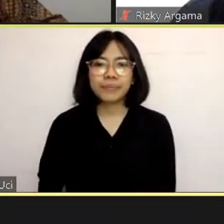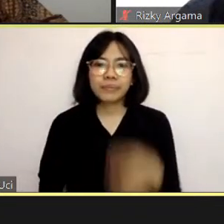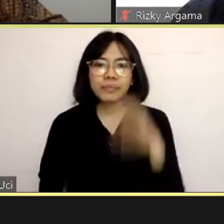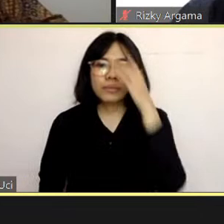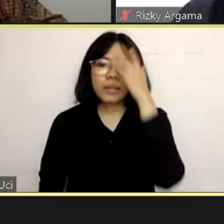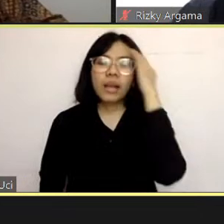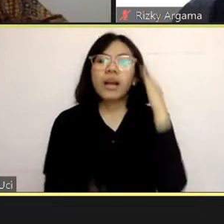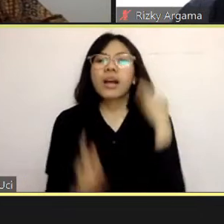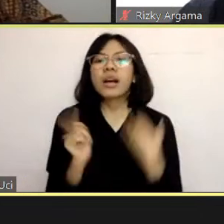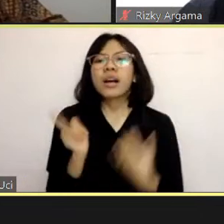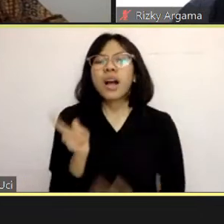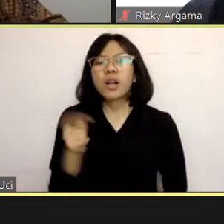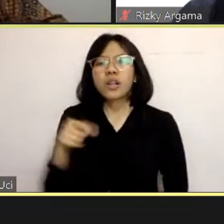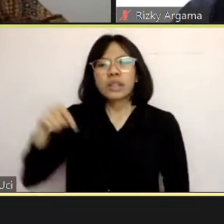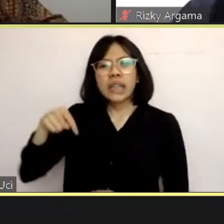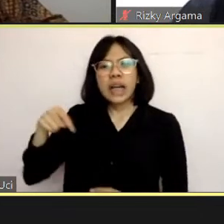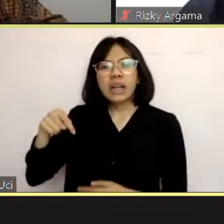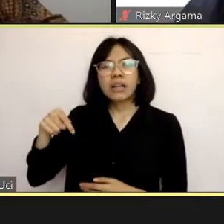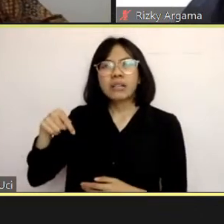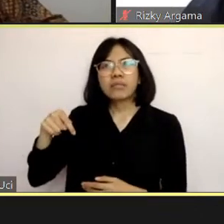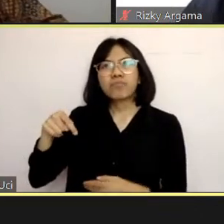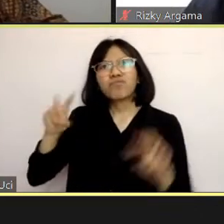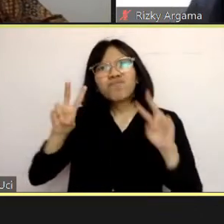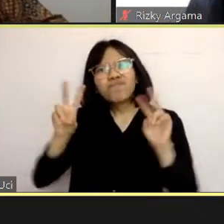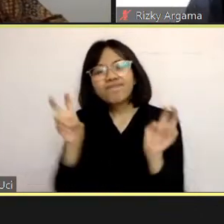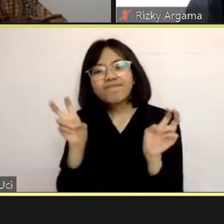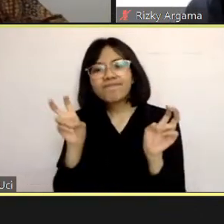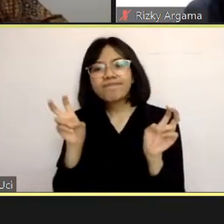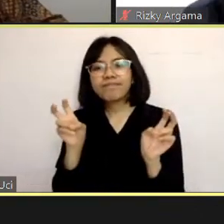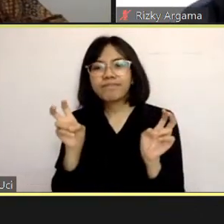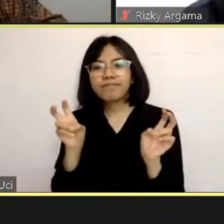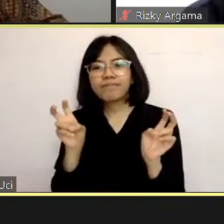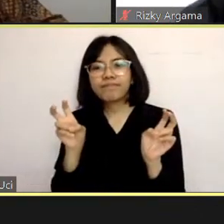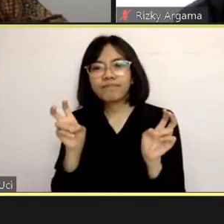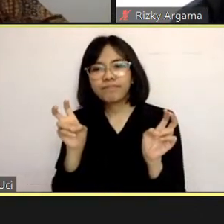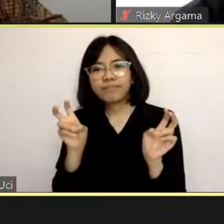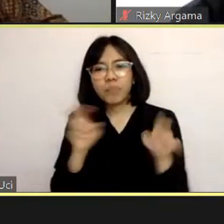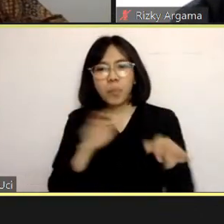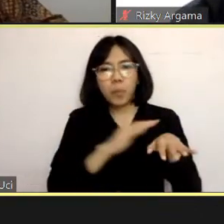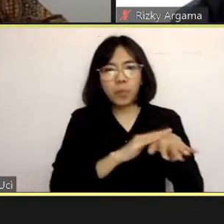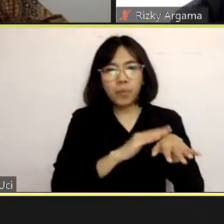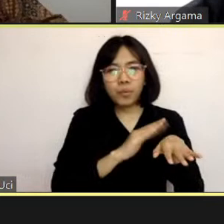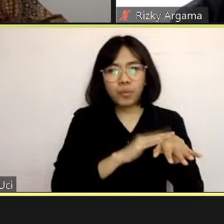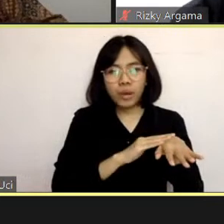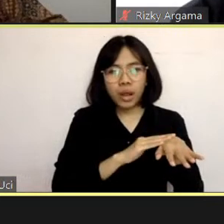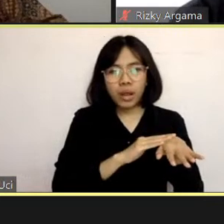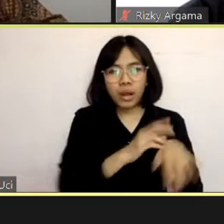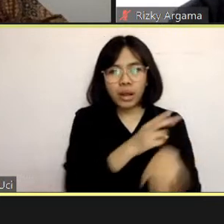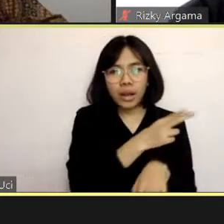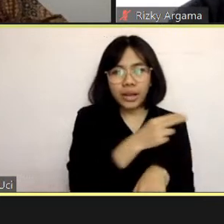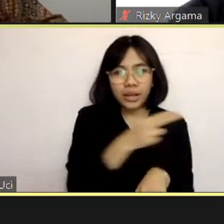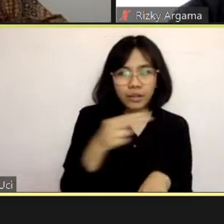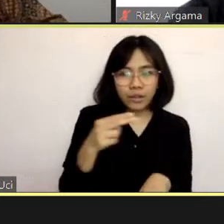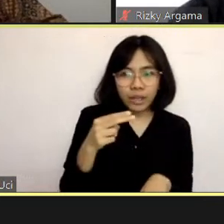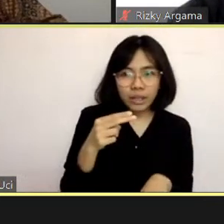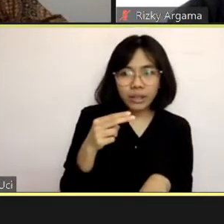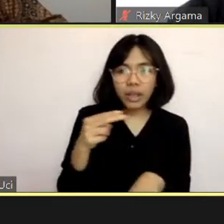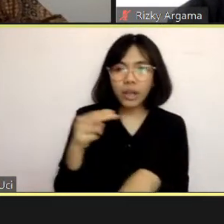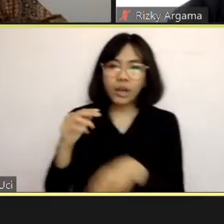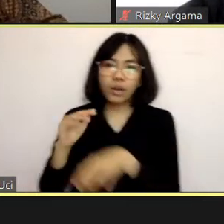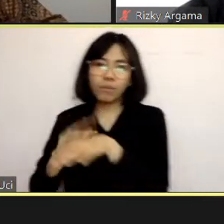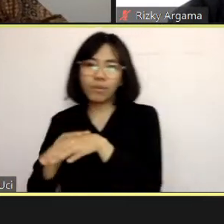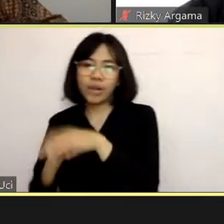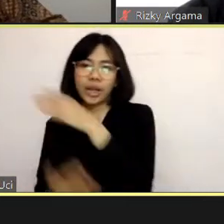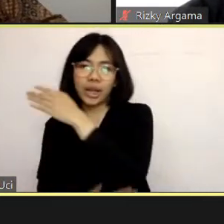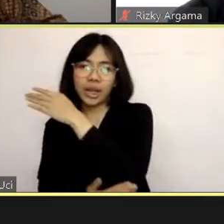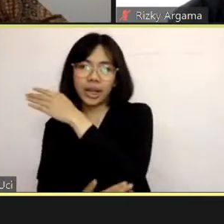Kalau kita membahas masalah perbedaan budaya, misalnya antara Indonesia dengan negara lain, termasuk